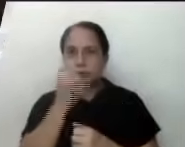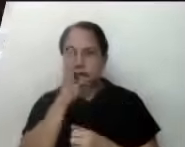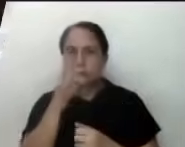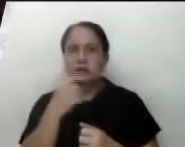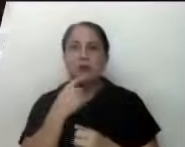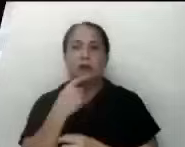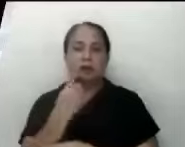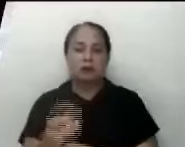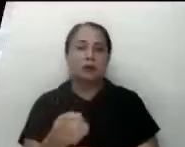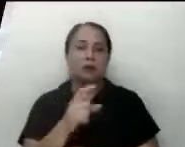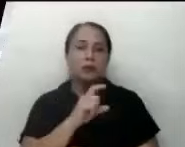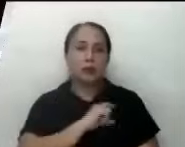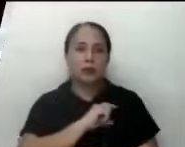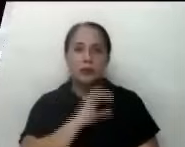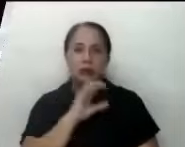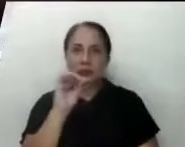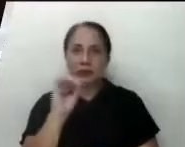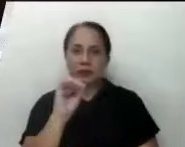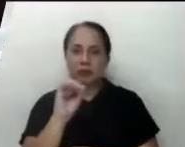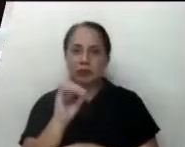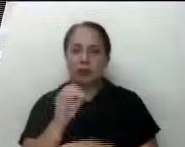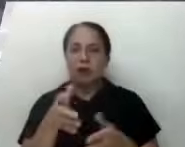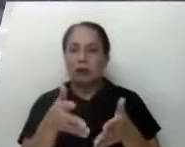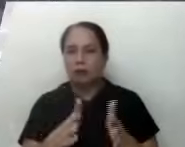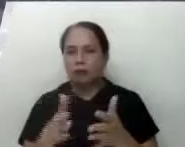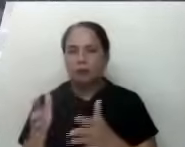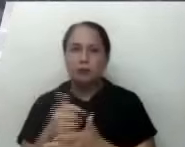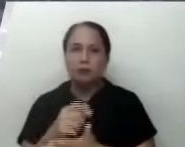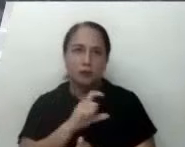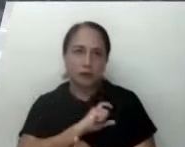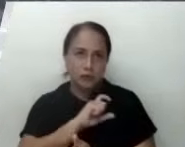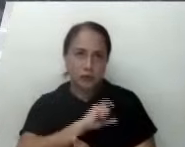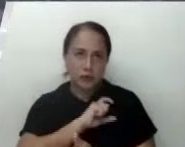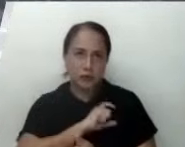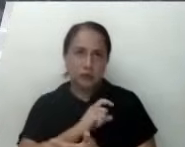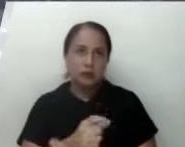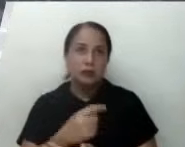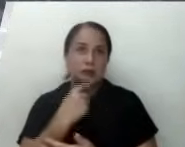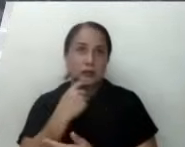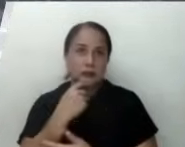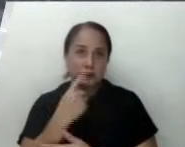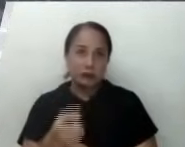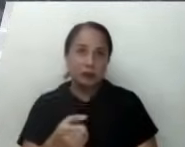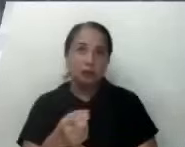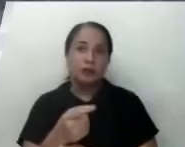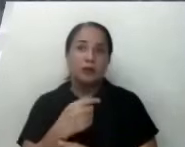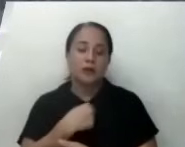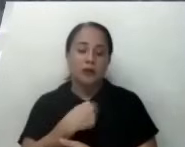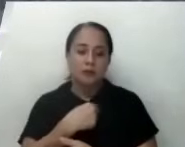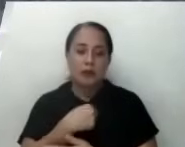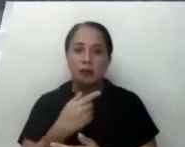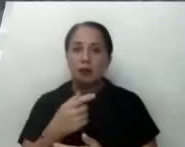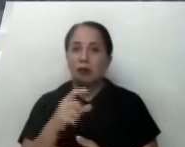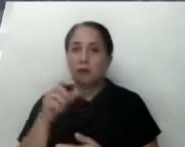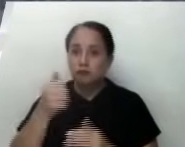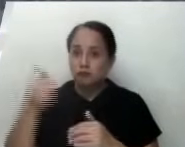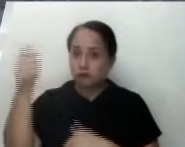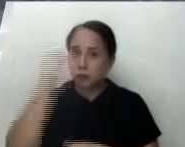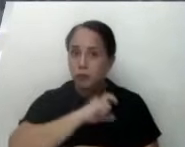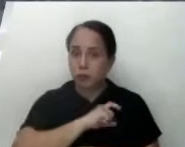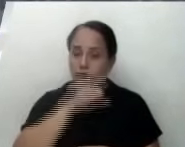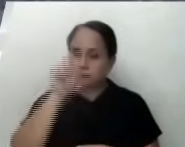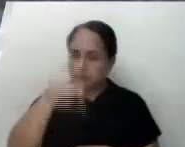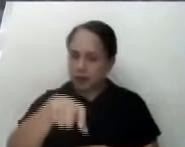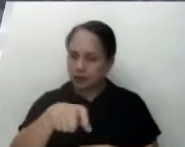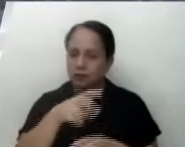ang zero tolerance policy sa mga pulis. Kaya panawagan ng PNP chief sa mga kabaro maging